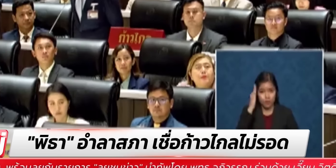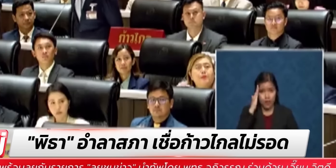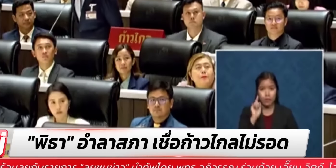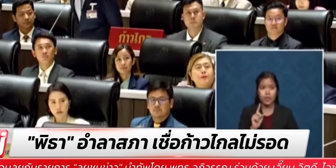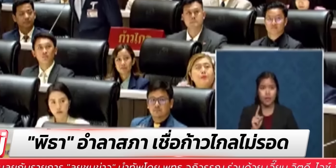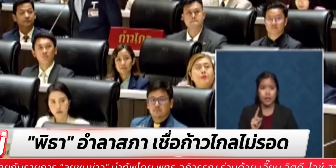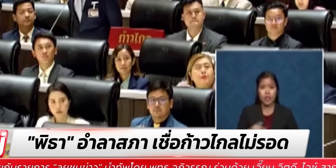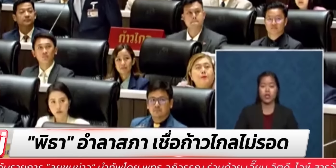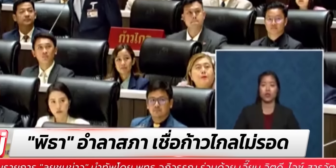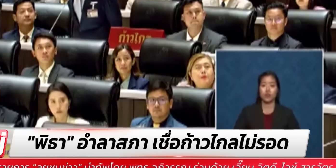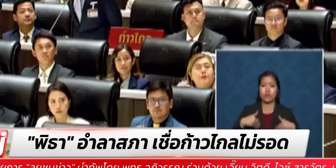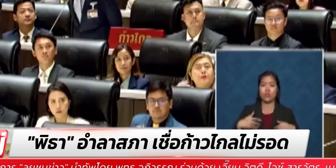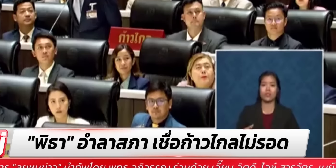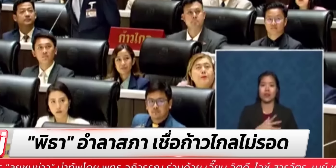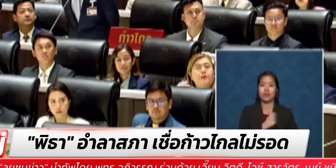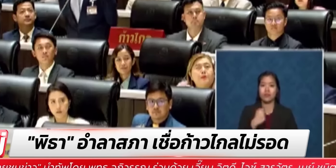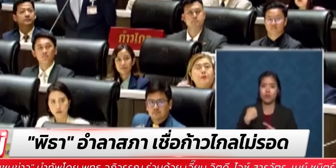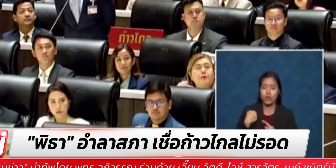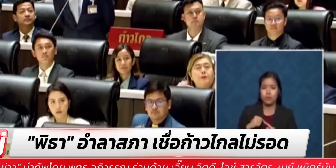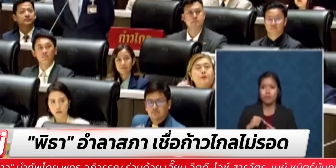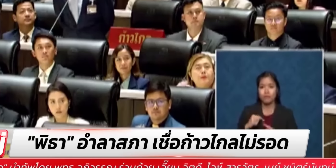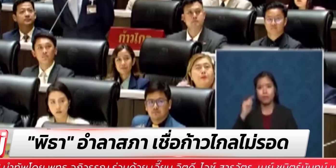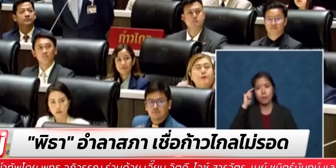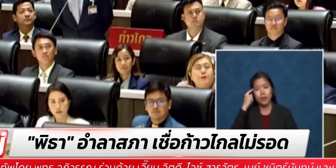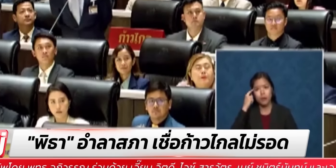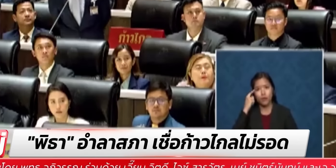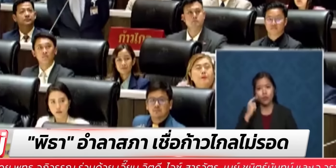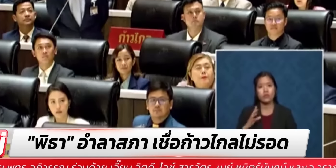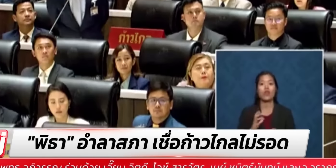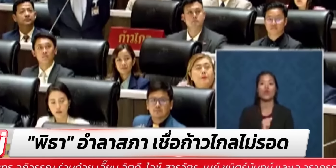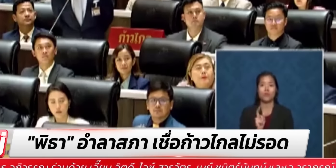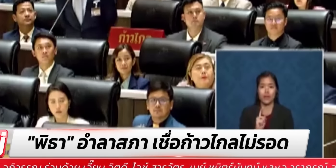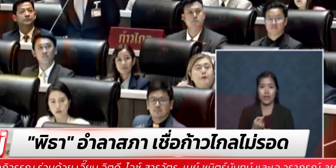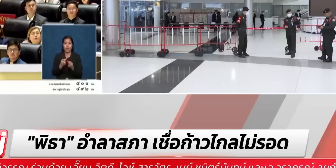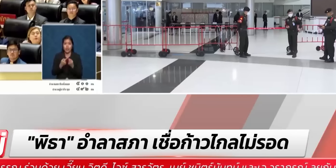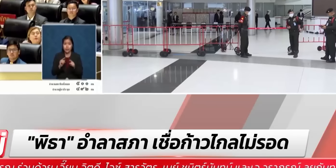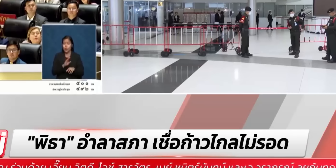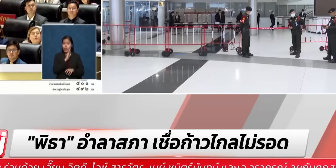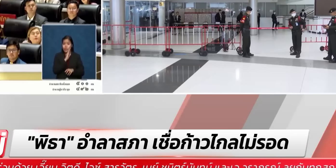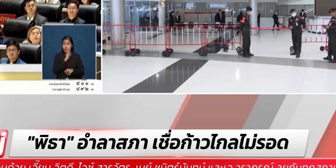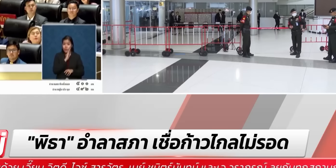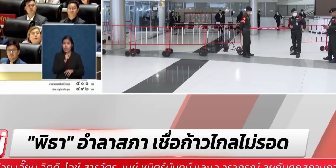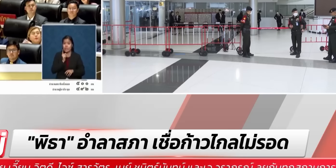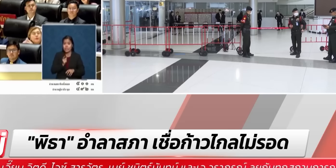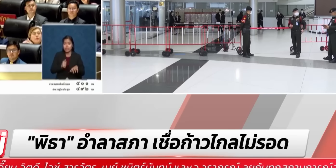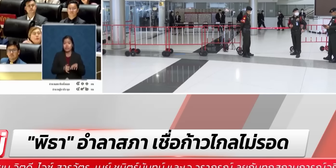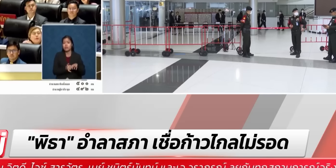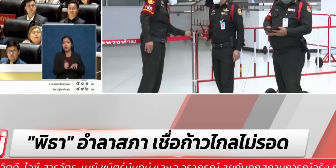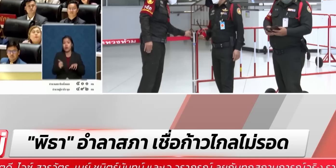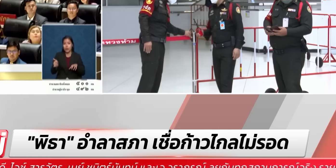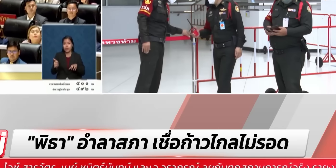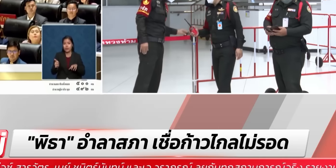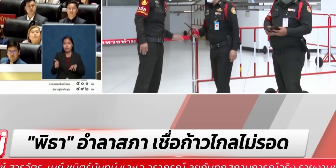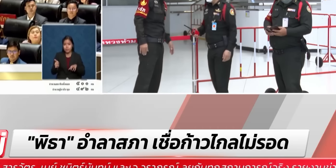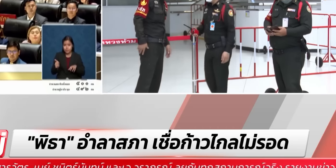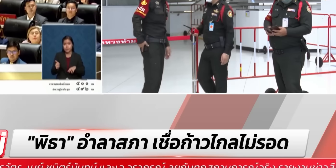อันนี้น่าสนใจอยู่ที่ศาลรัฐธรรมนูญแต่หลายคนฟันทงไปแล้วว่าไม่รอดคุณผู้ชมครับเพราะอะไรครับก่อนหน้านี้ศาลเนี่ย